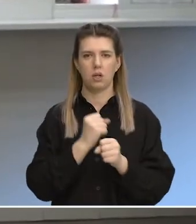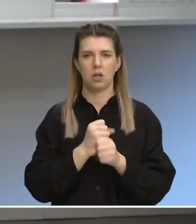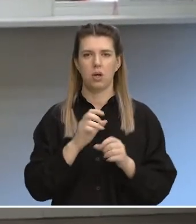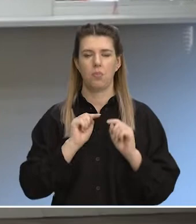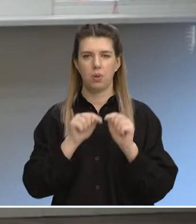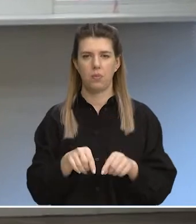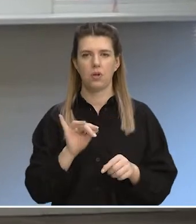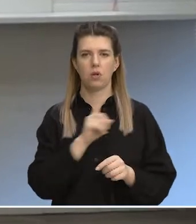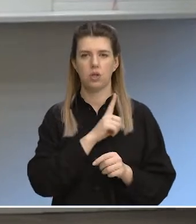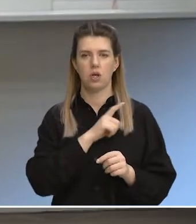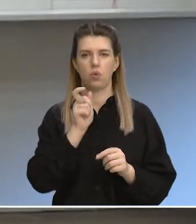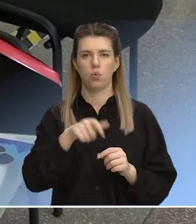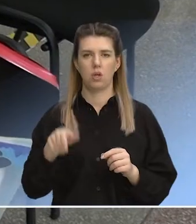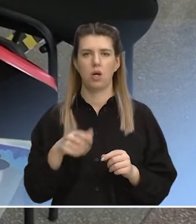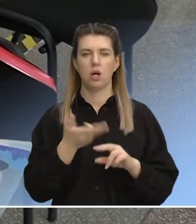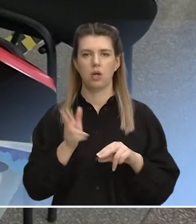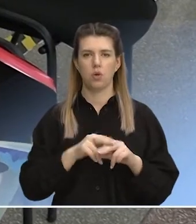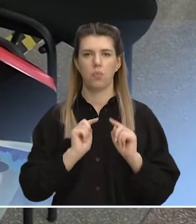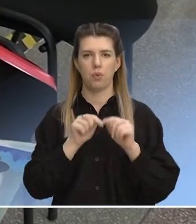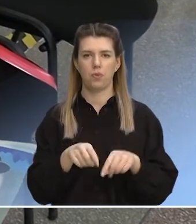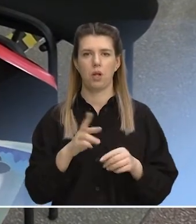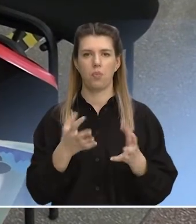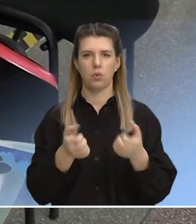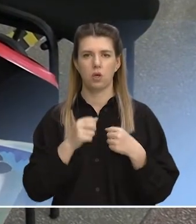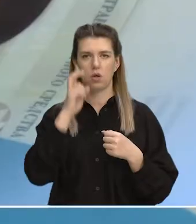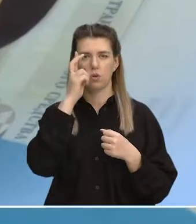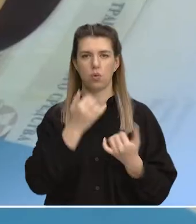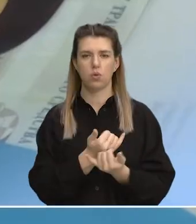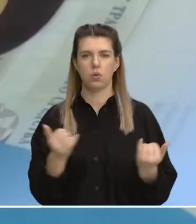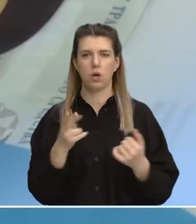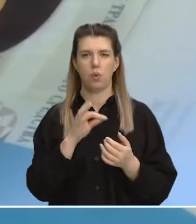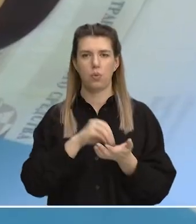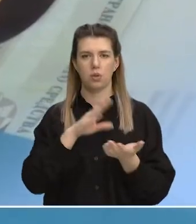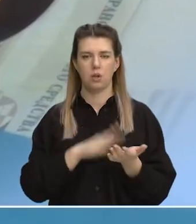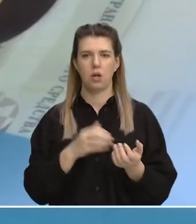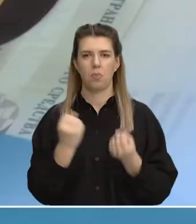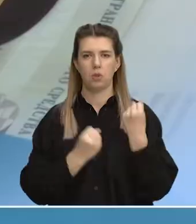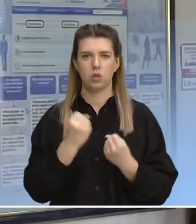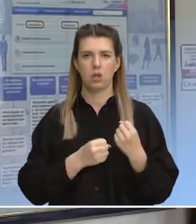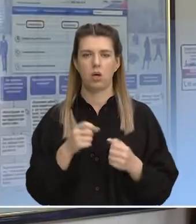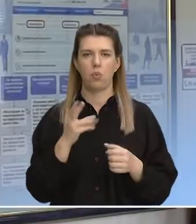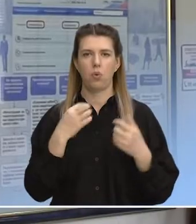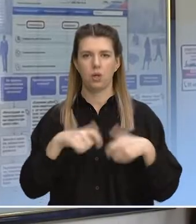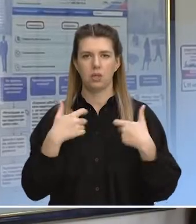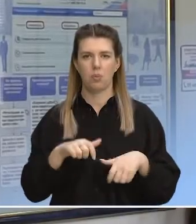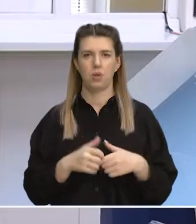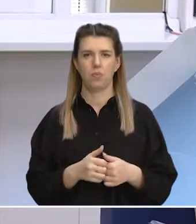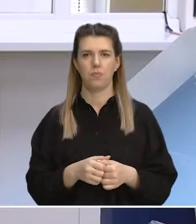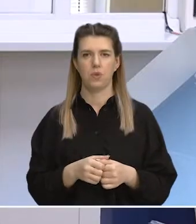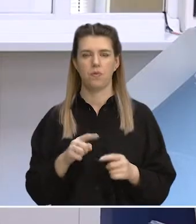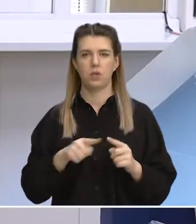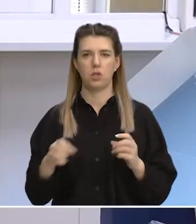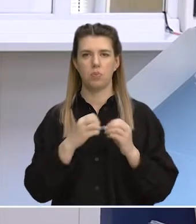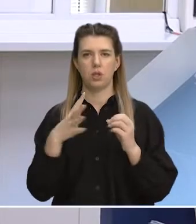условия пребывания и ожидания граждан, которые прибывают для получения государственной услуги по регистрации транспорта, по экзаменации.